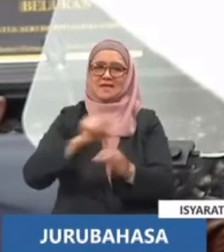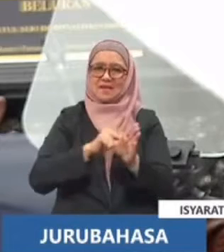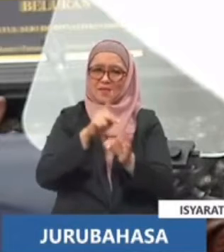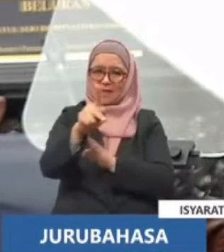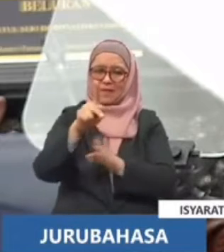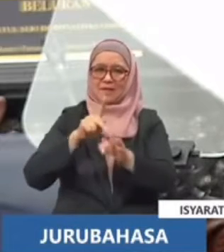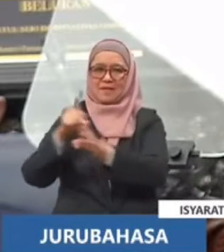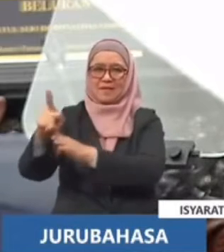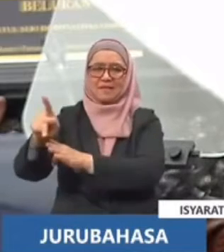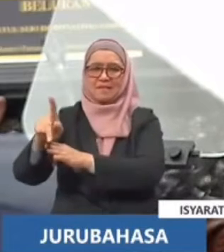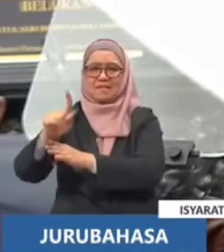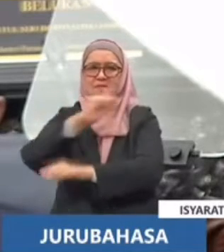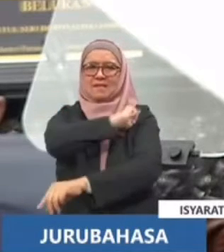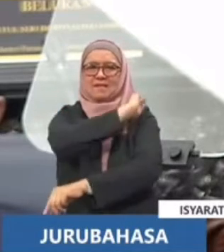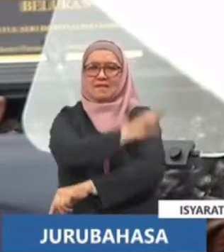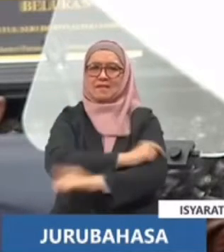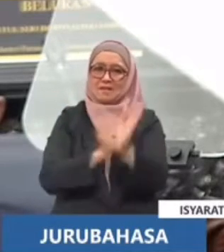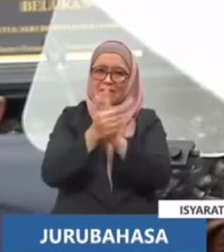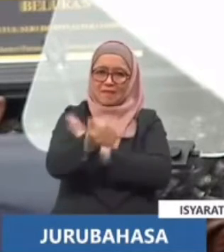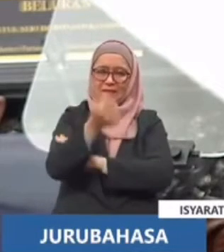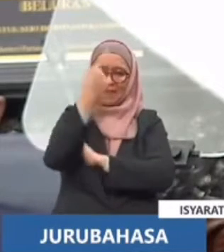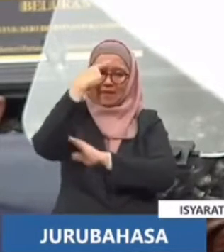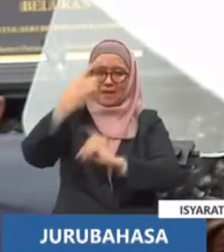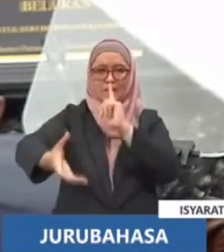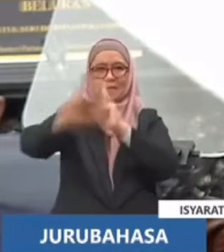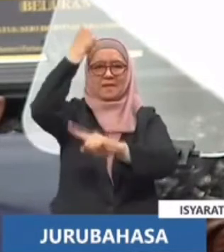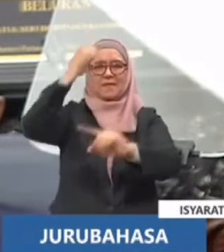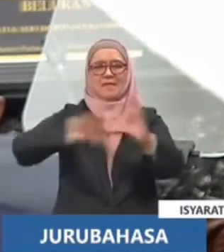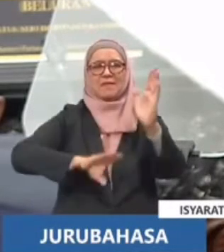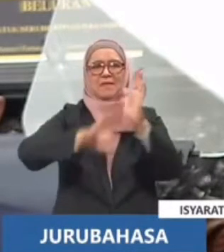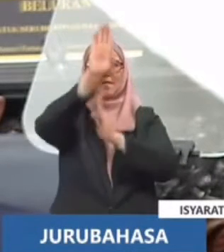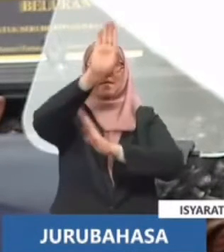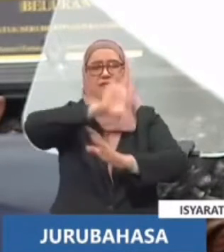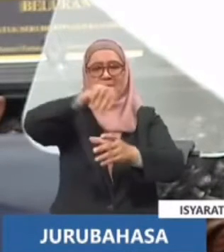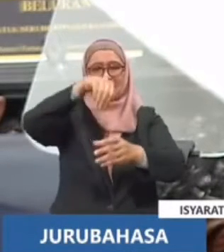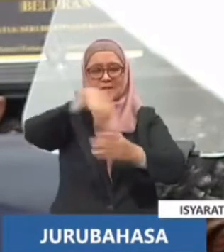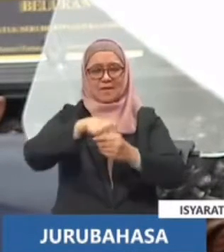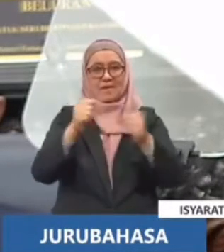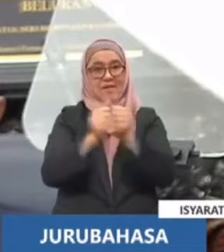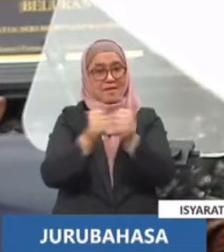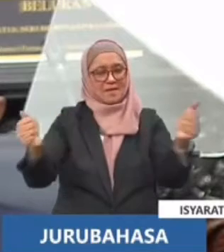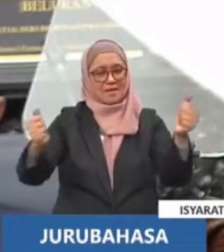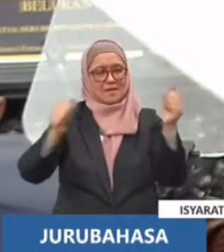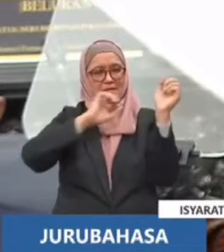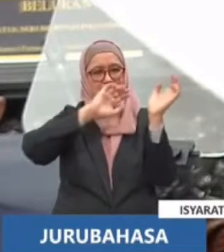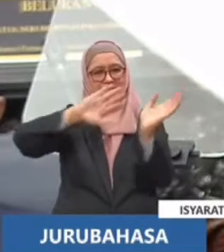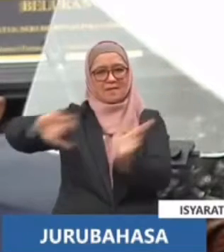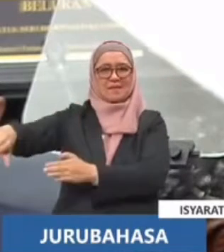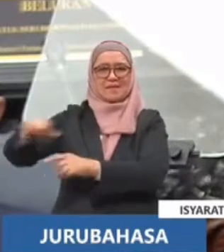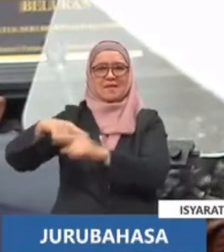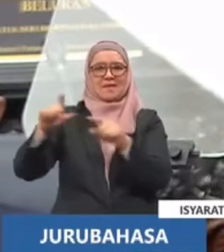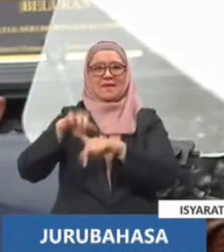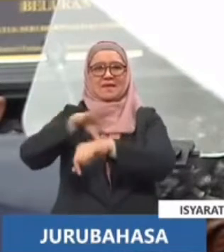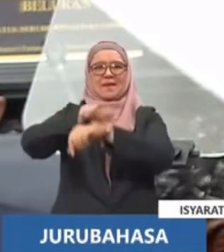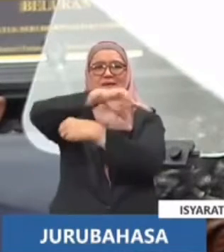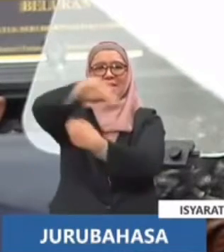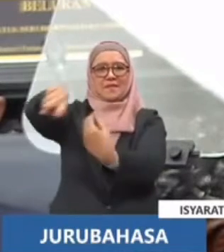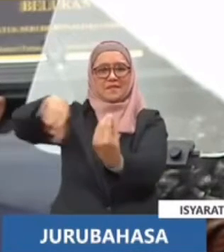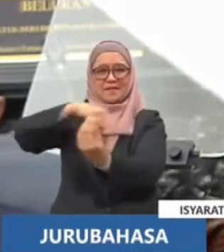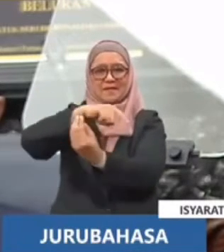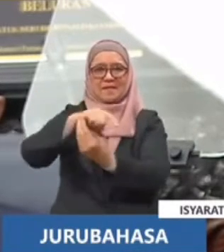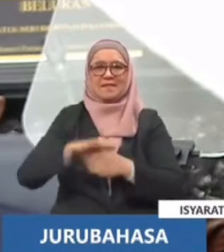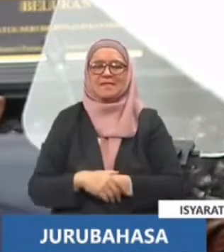kearah mencapai pertumbuhan inklusif tanpa mengabaikan alam sekitar pada masih yang